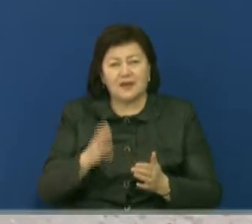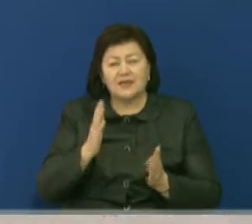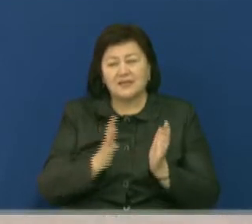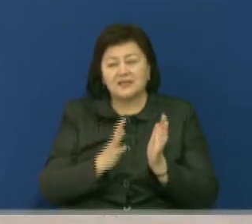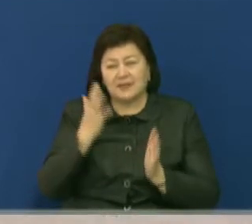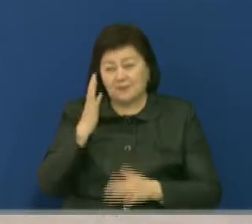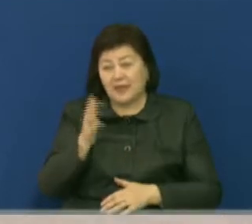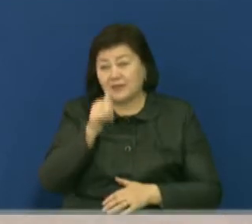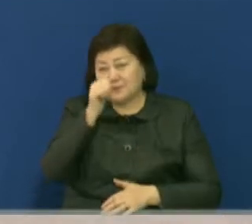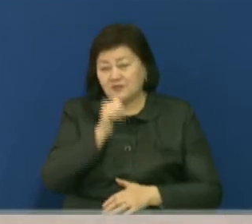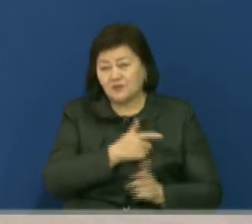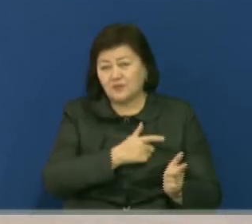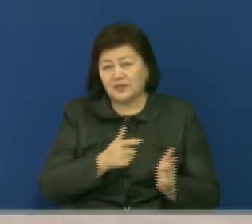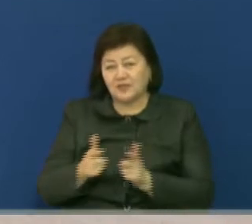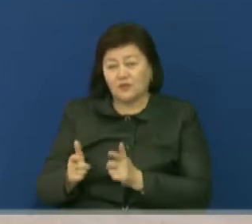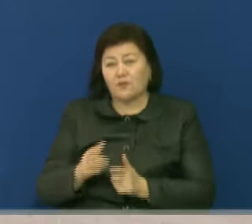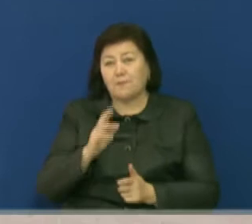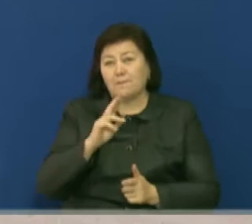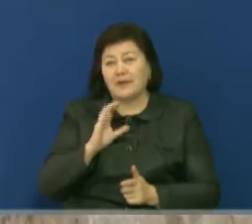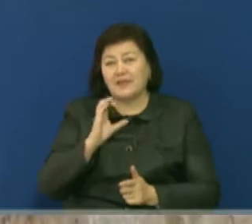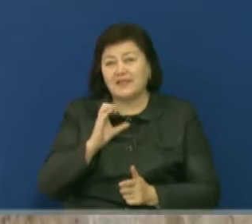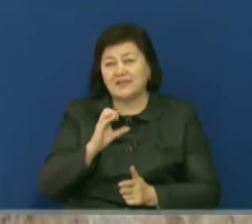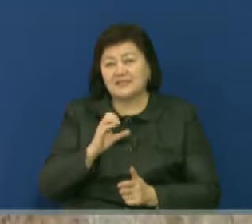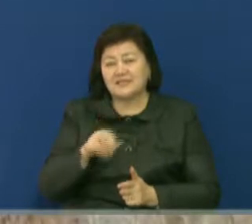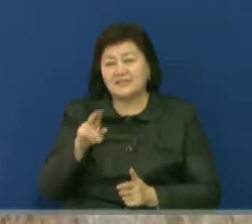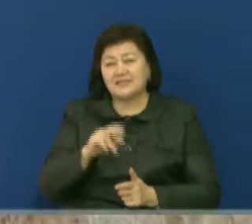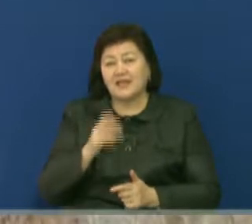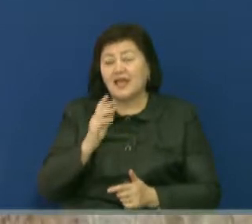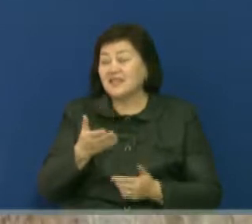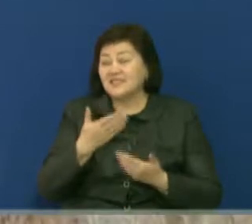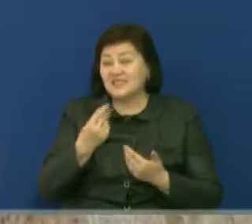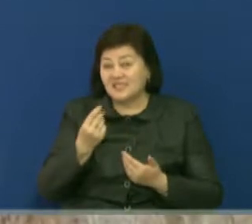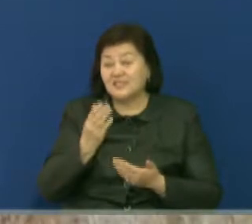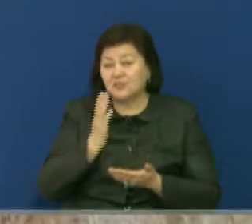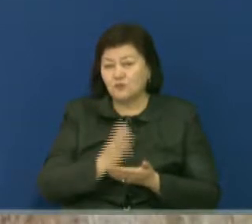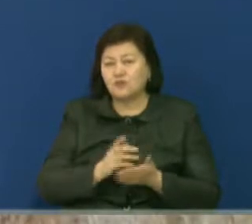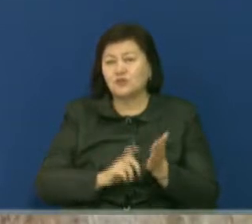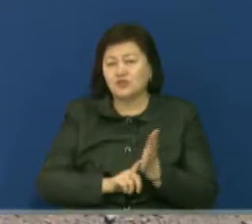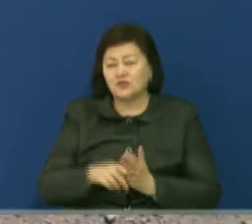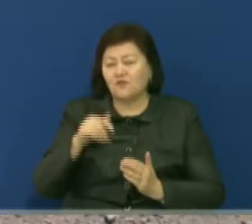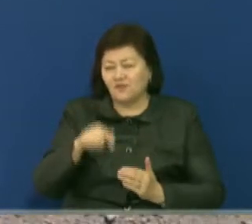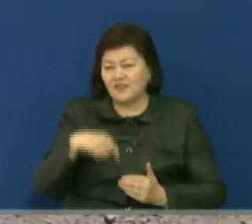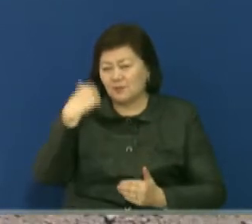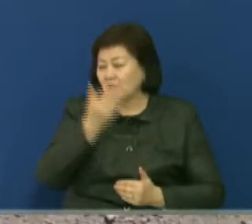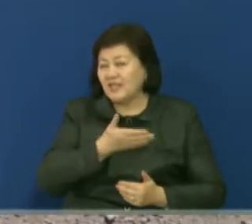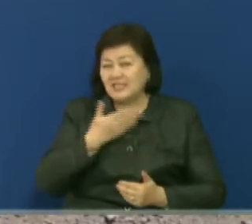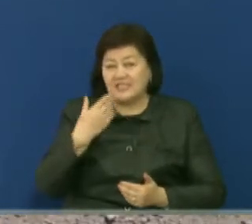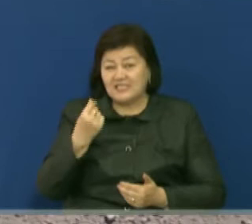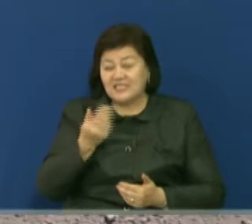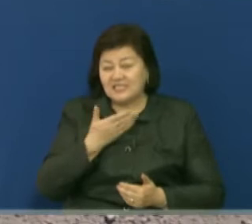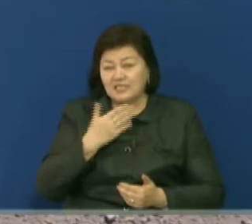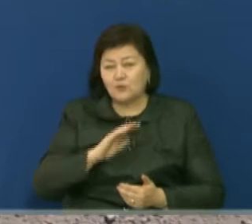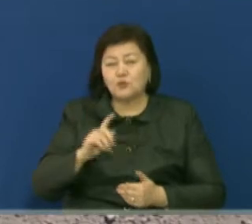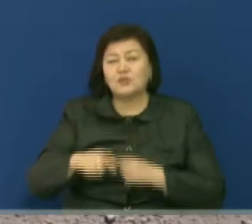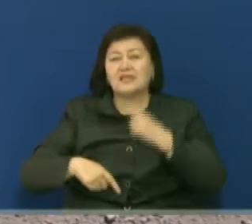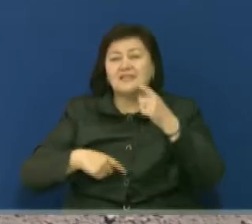подготовим ПСД. Если получится в этом году найти средства, начнем в текущем году, а если нет, то в следующем. Кроме того, мы готовим ПСД на